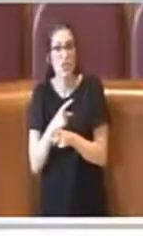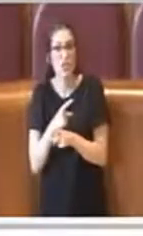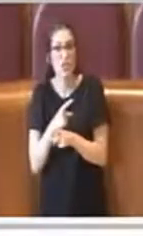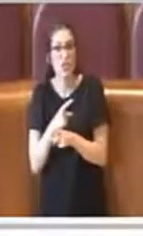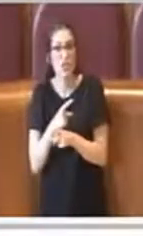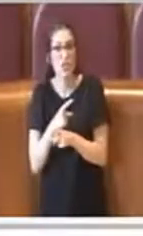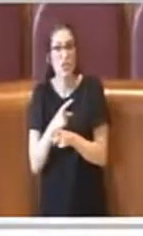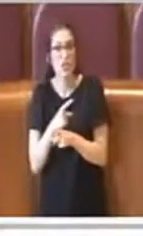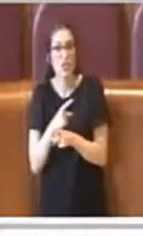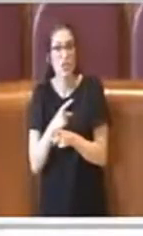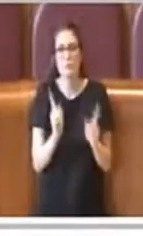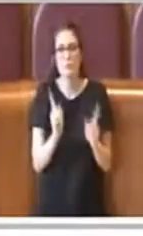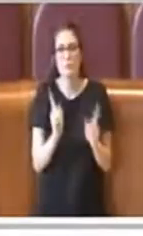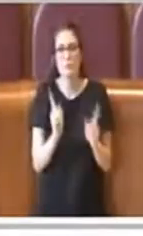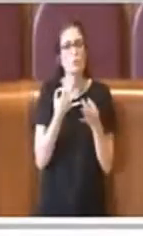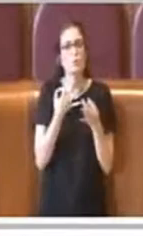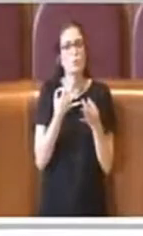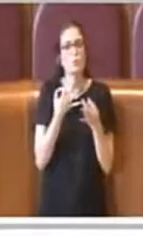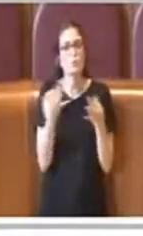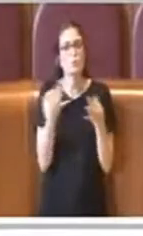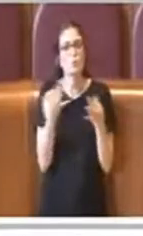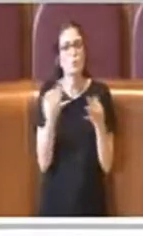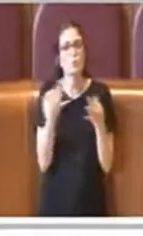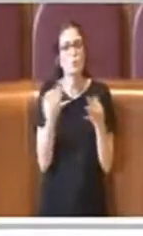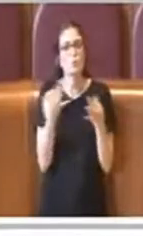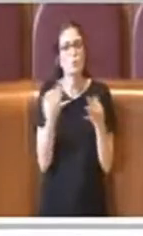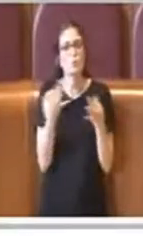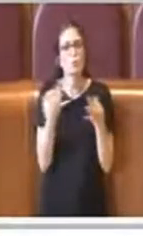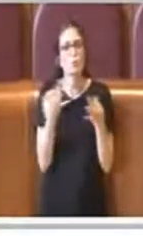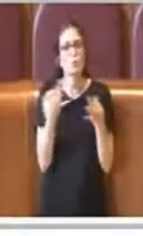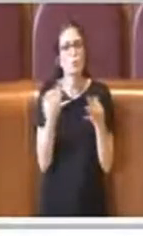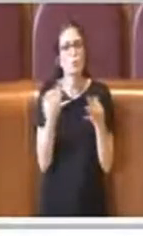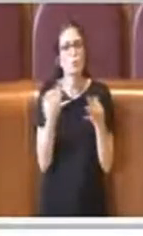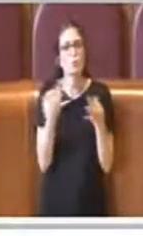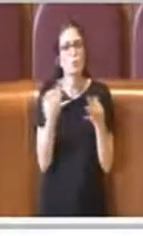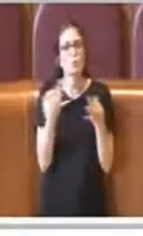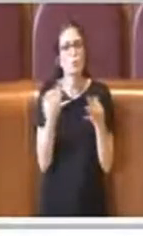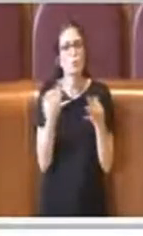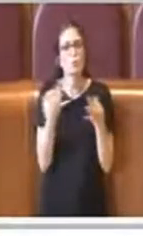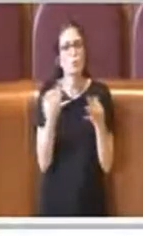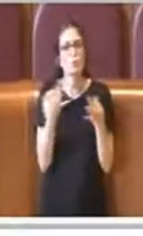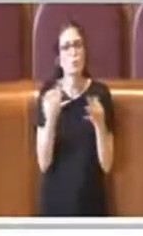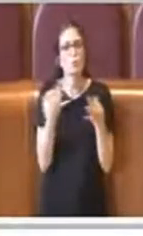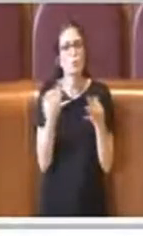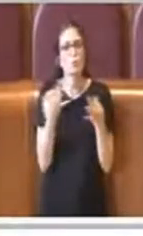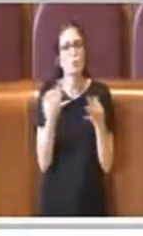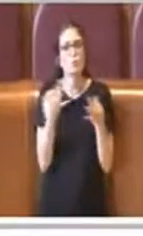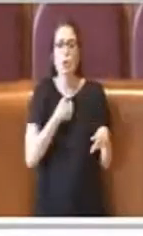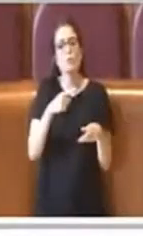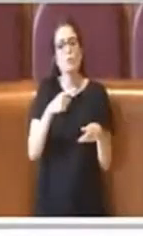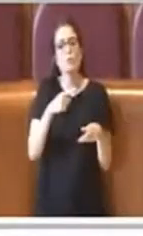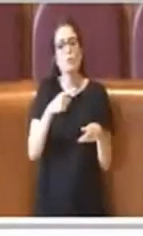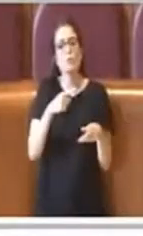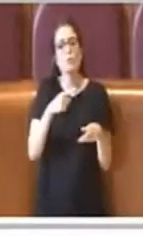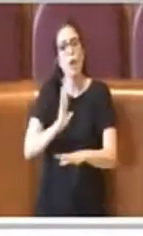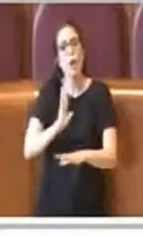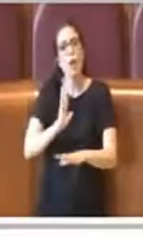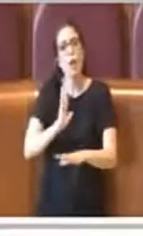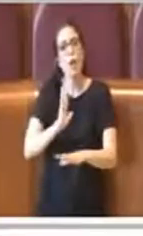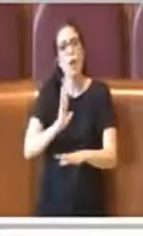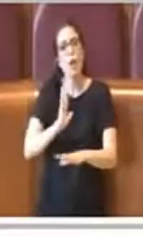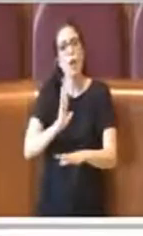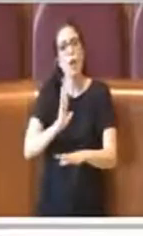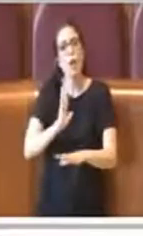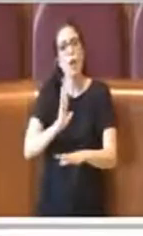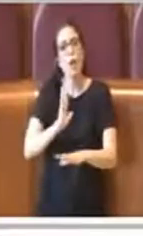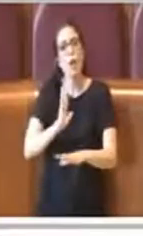è giusto prevedere anche la partecipazione dei singoli. Io penso che sia un enorme atto di giustizia e di